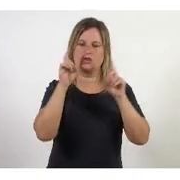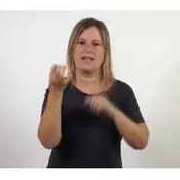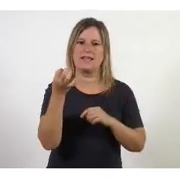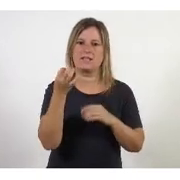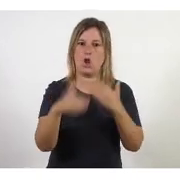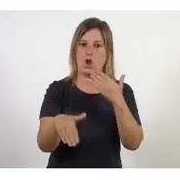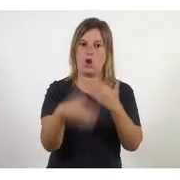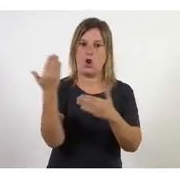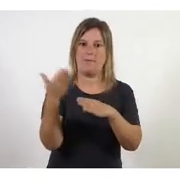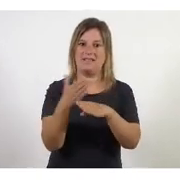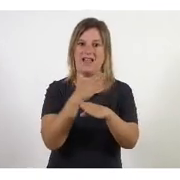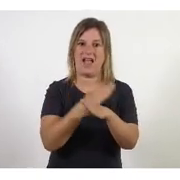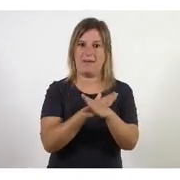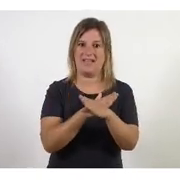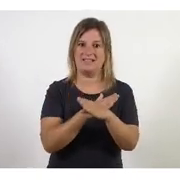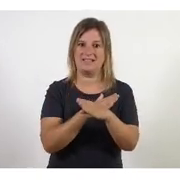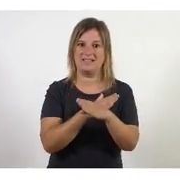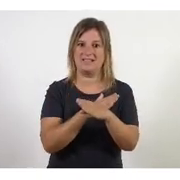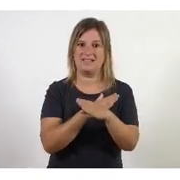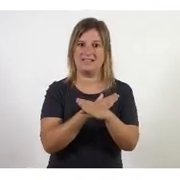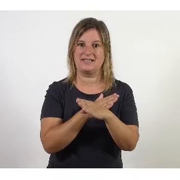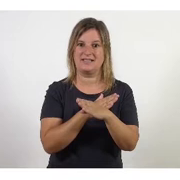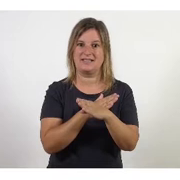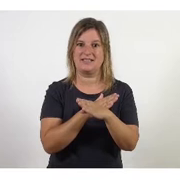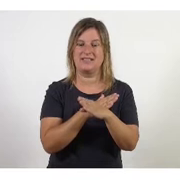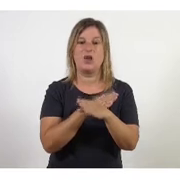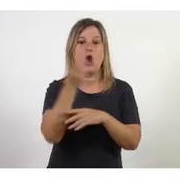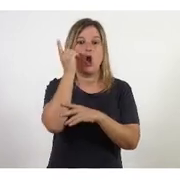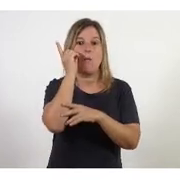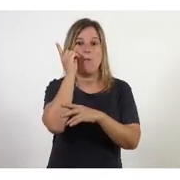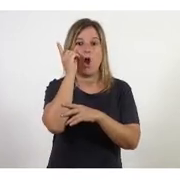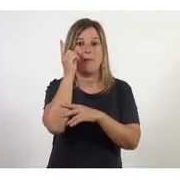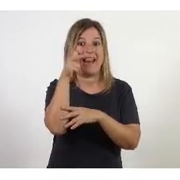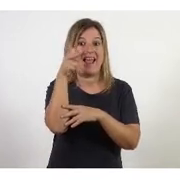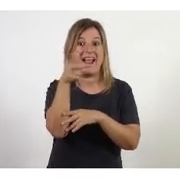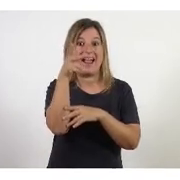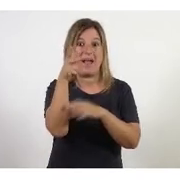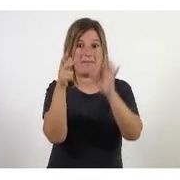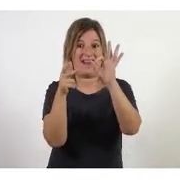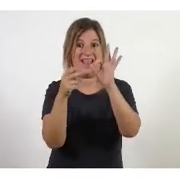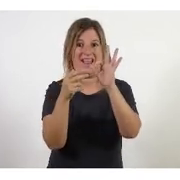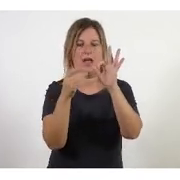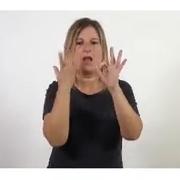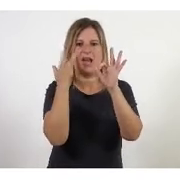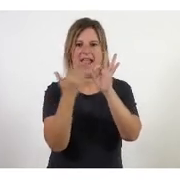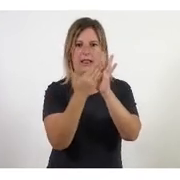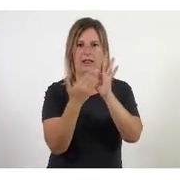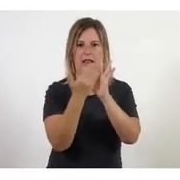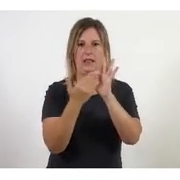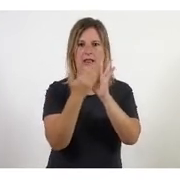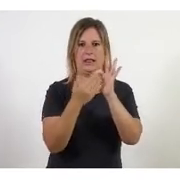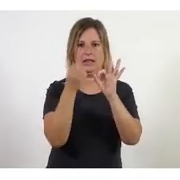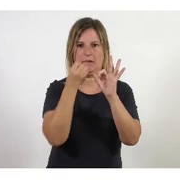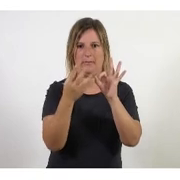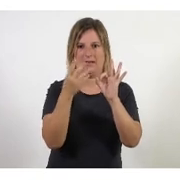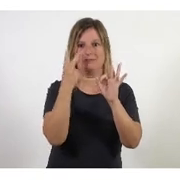començar netegeu la càmera del vostre telèfon. Això, veieu? Això d'aquí.